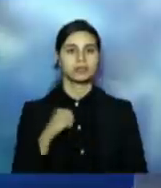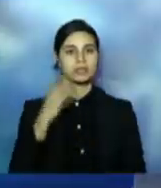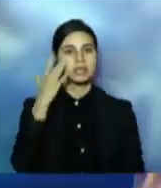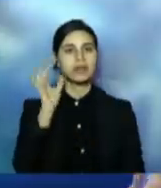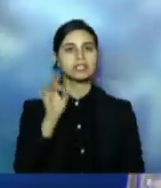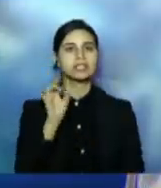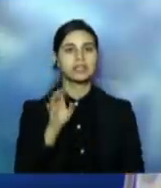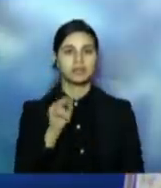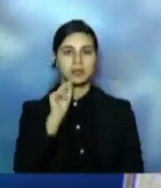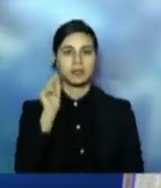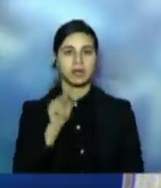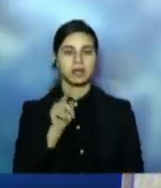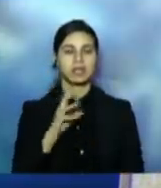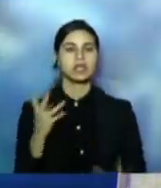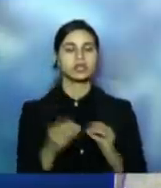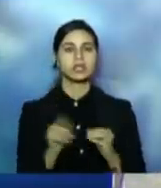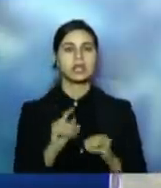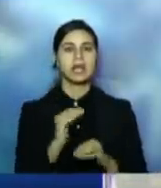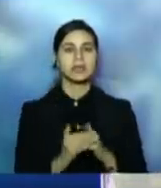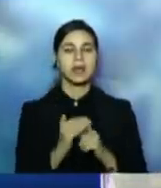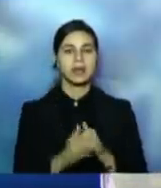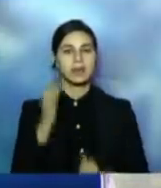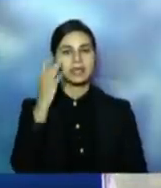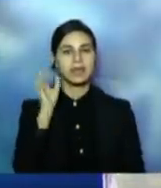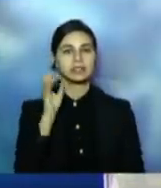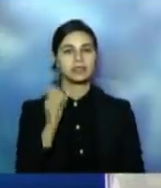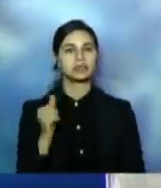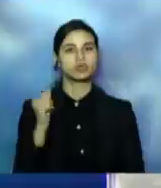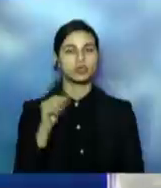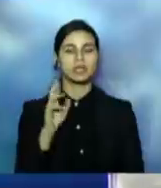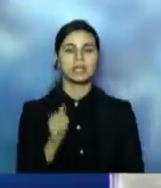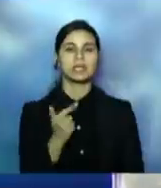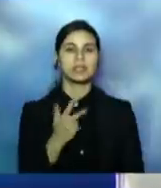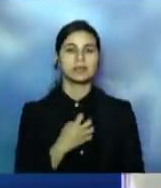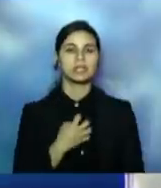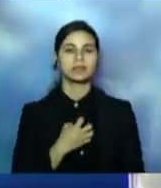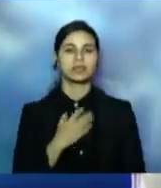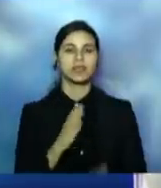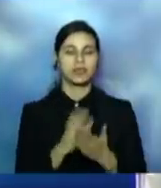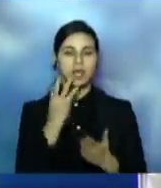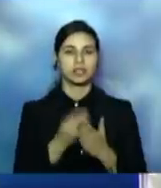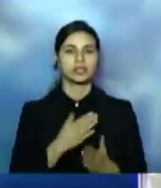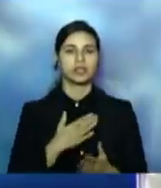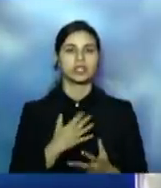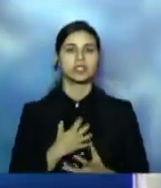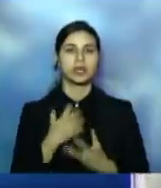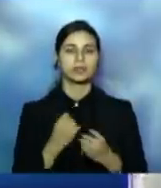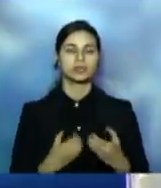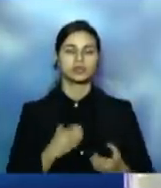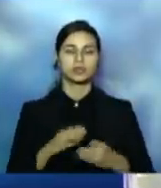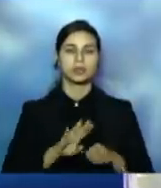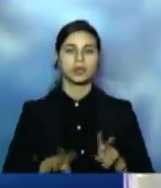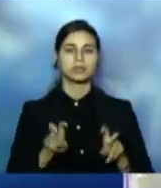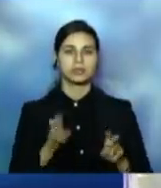ტკივილის მაპროვოცირებელი. ზოგადად რა იმალება თავის ტკივილის უკან და რამდენად მნიშვნელოვანია ჩვენი ჯანმრთელობის